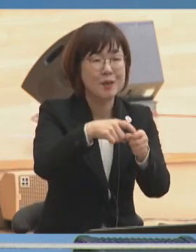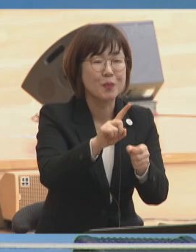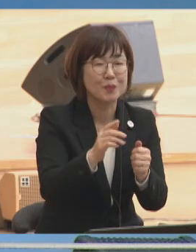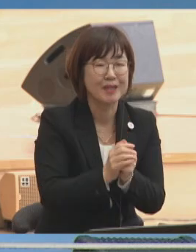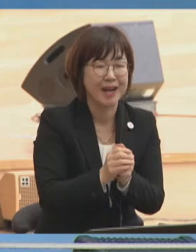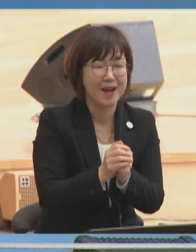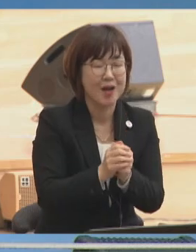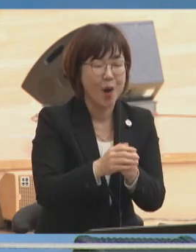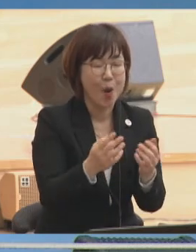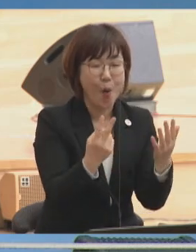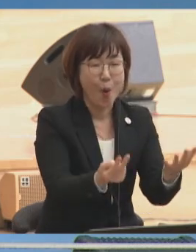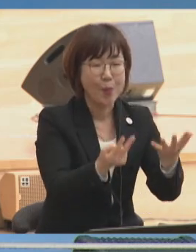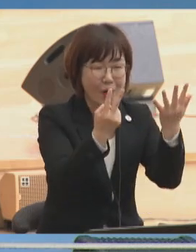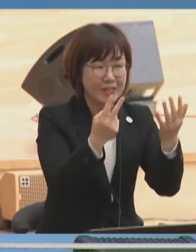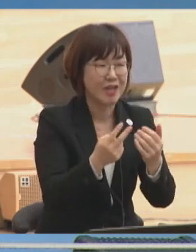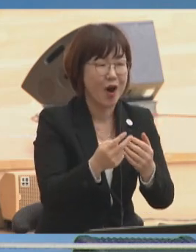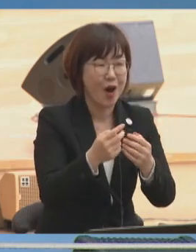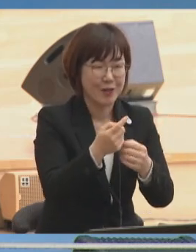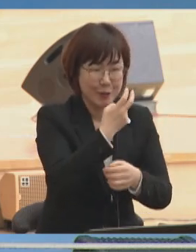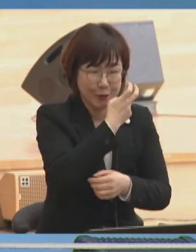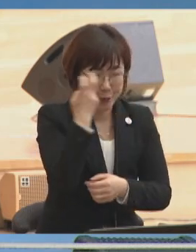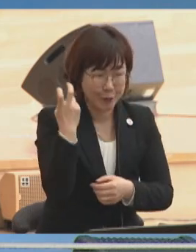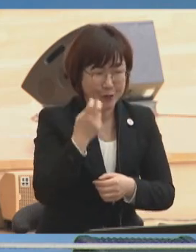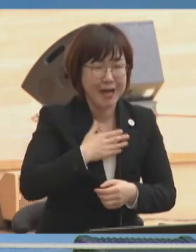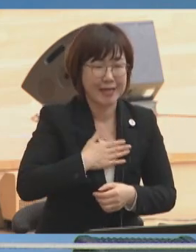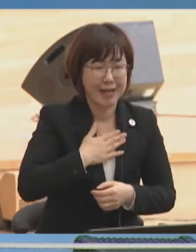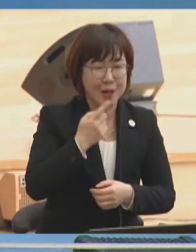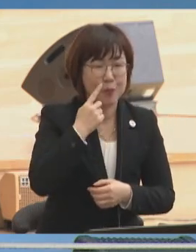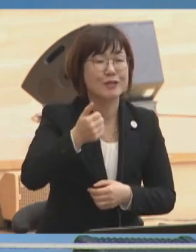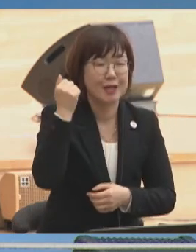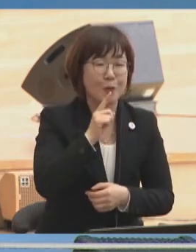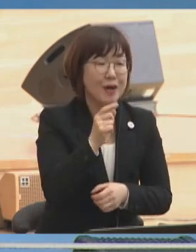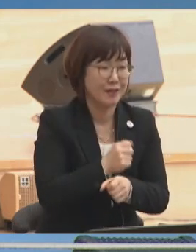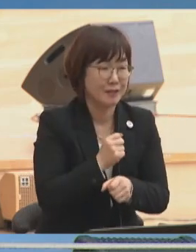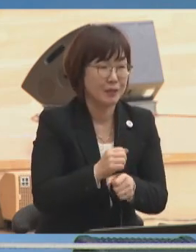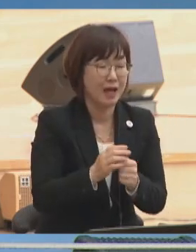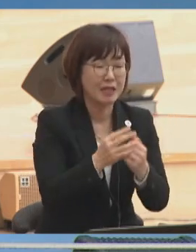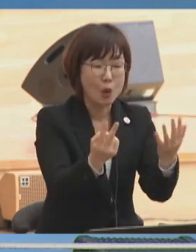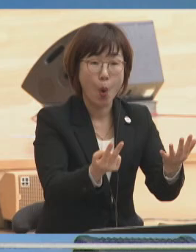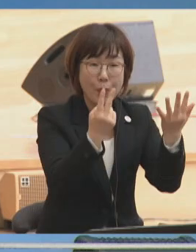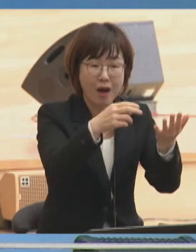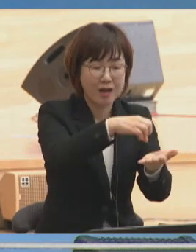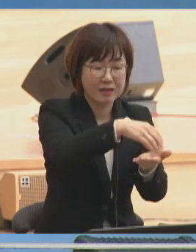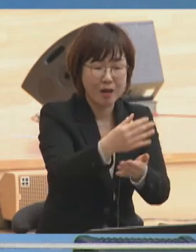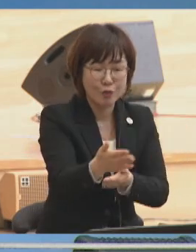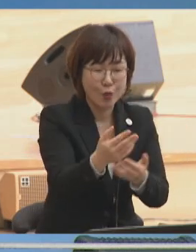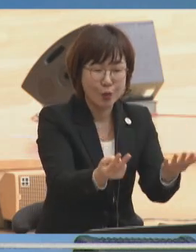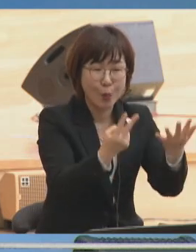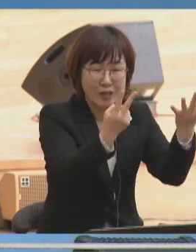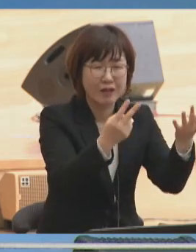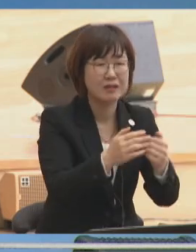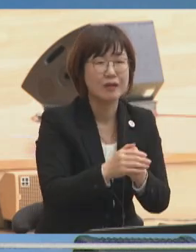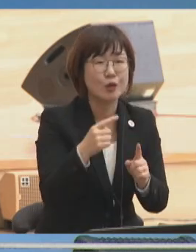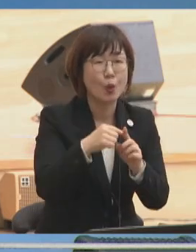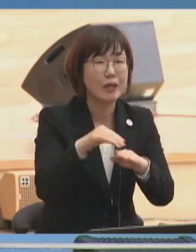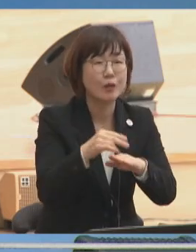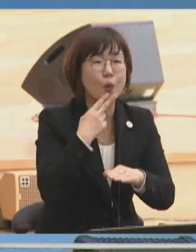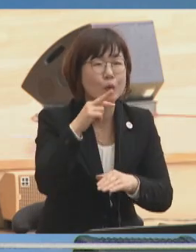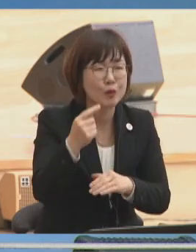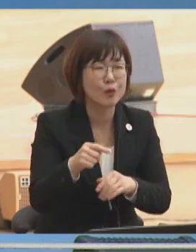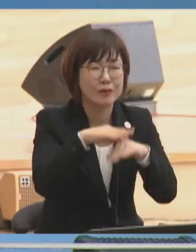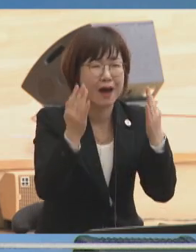했는데 사실 여러분 오병이어는 교회를 안 다닌 사람도 웬만하면 다 압니다.